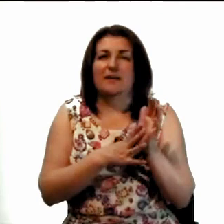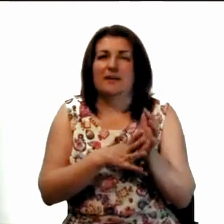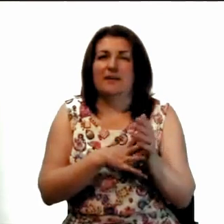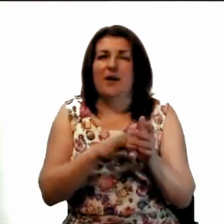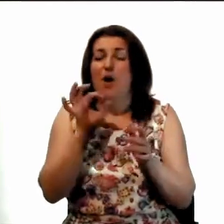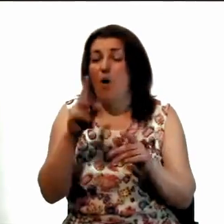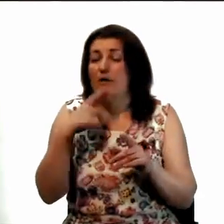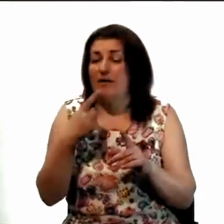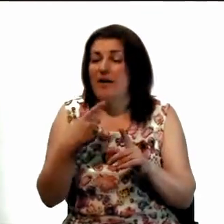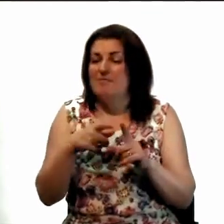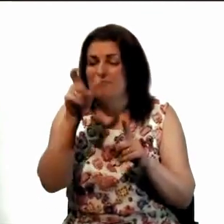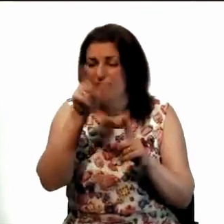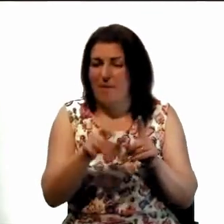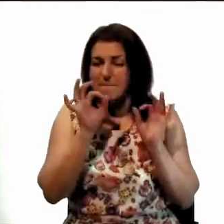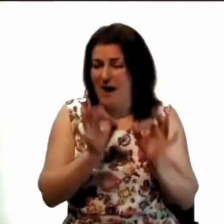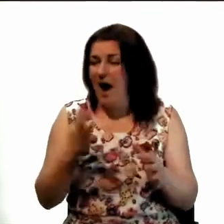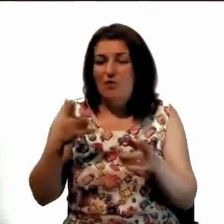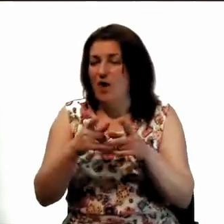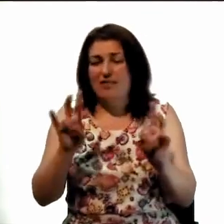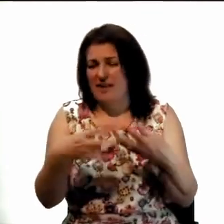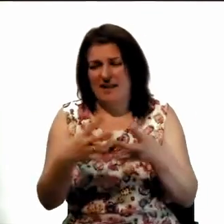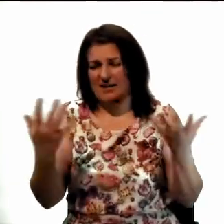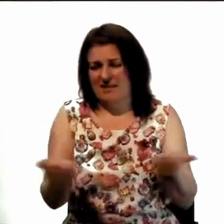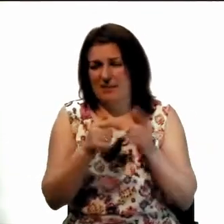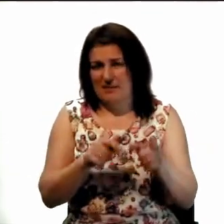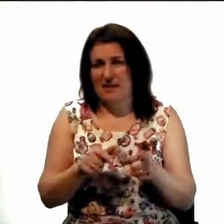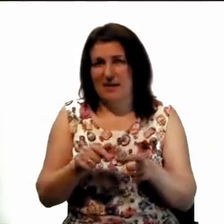Он говорит, праведников, которые не нуждаются в спасении.